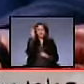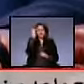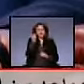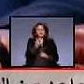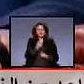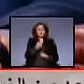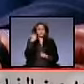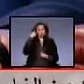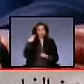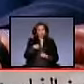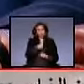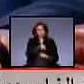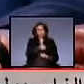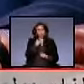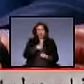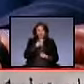دكتور نفسي